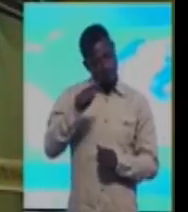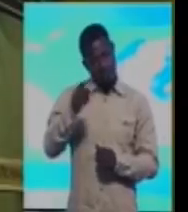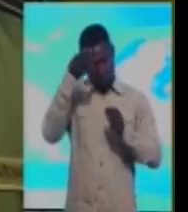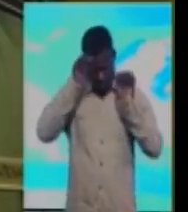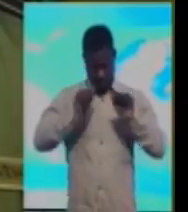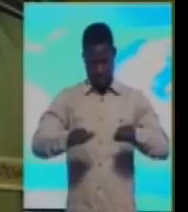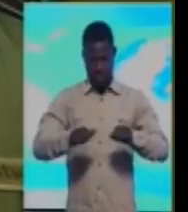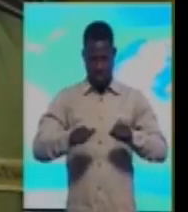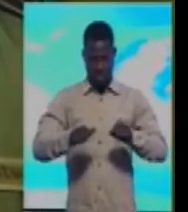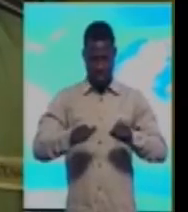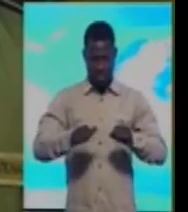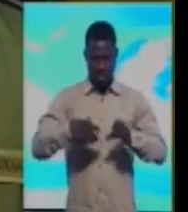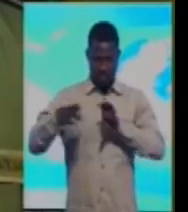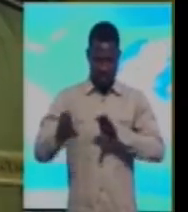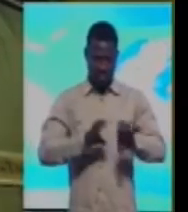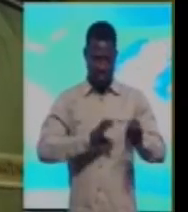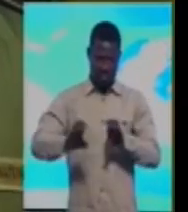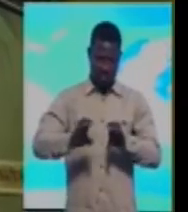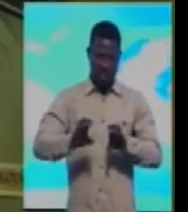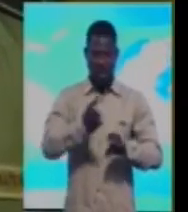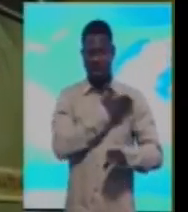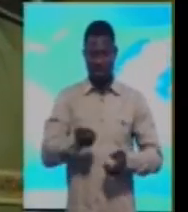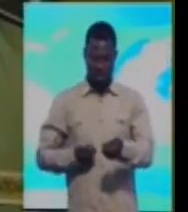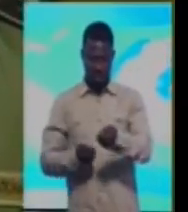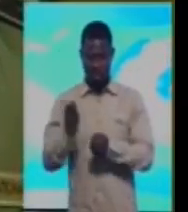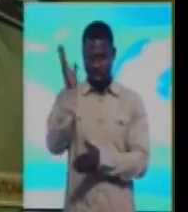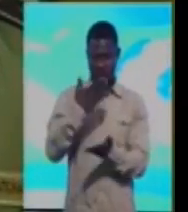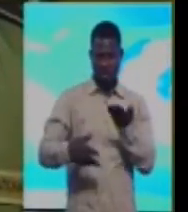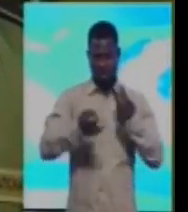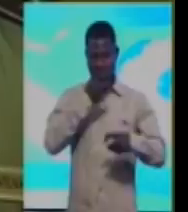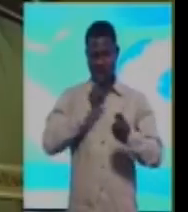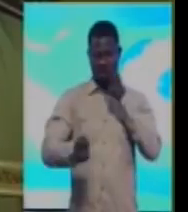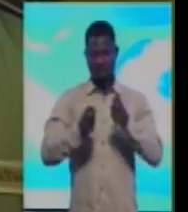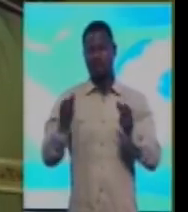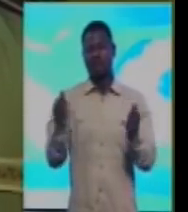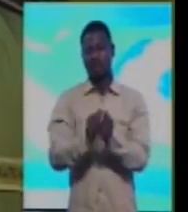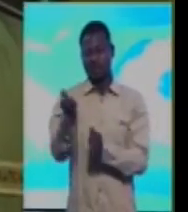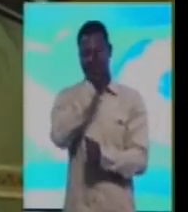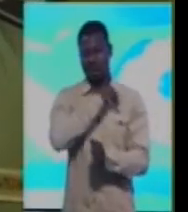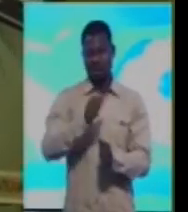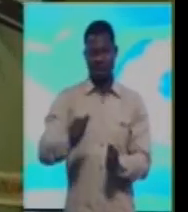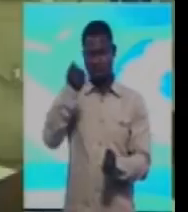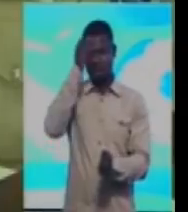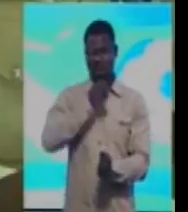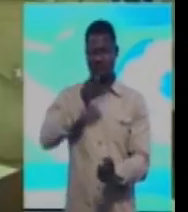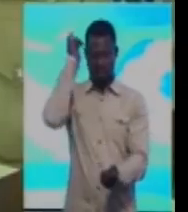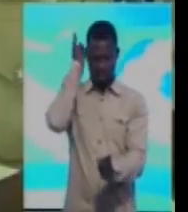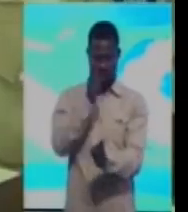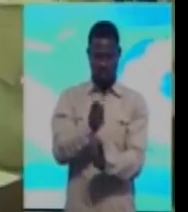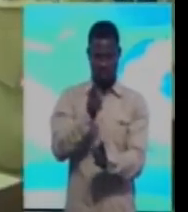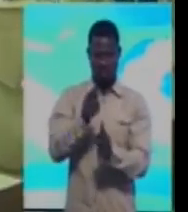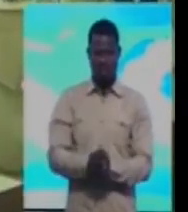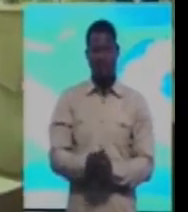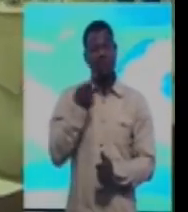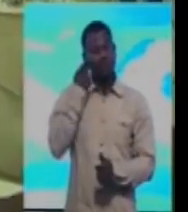pouvoir mener et gérer certaines questions procédurales avec tact, compte tenu de